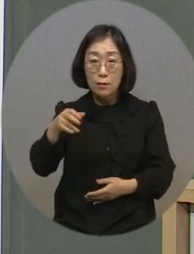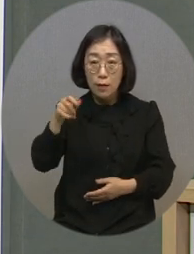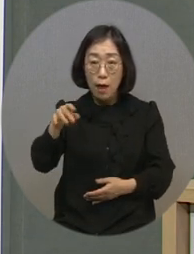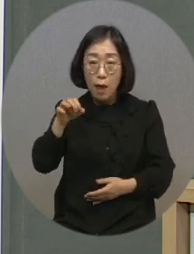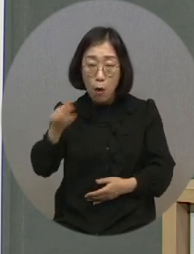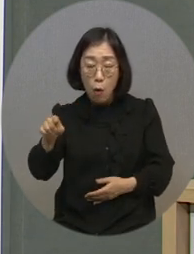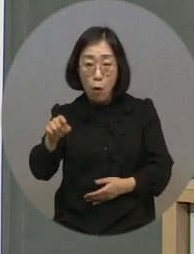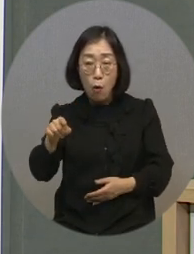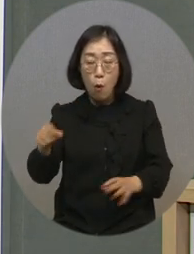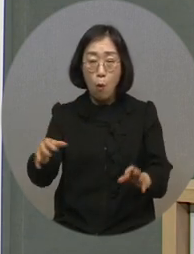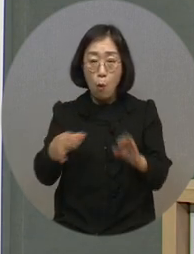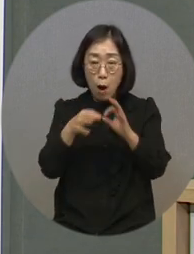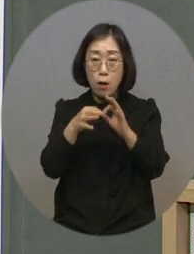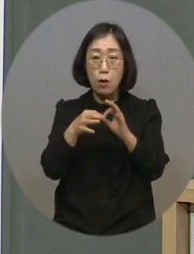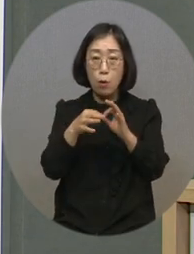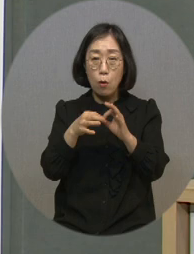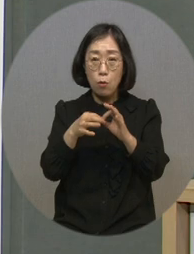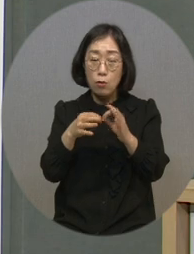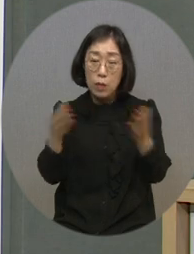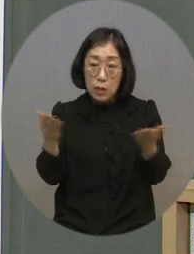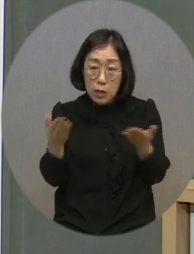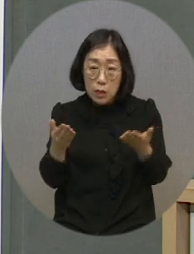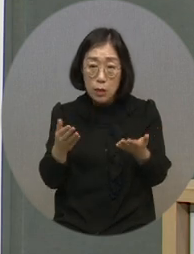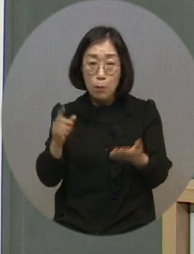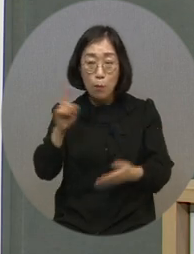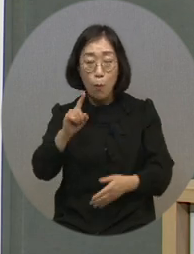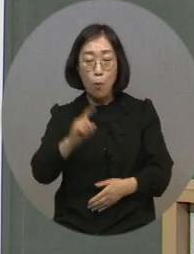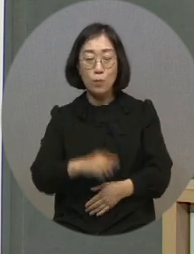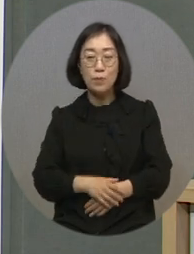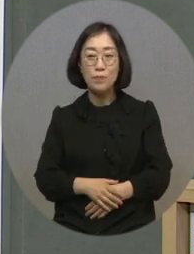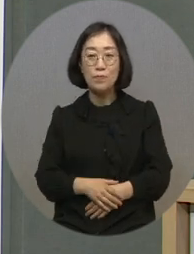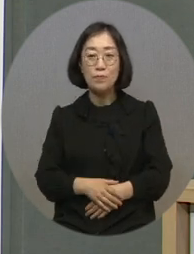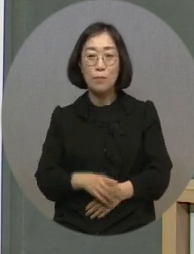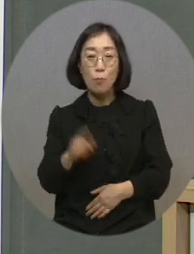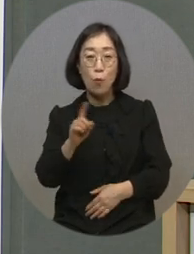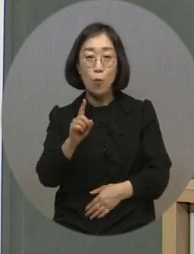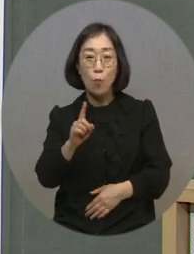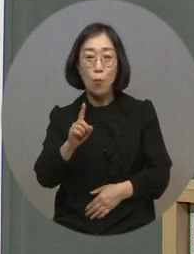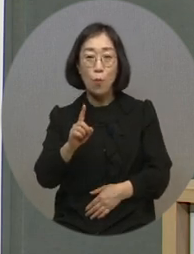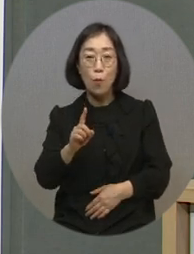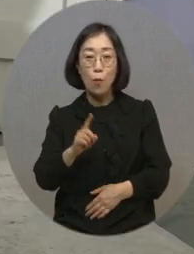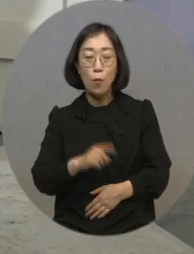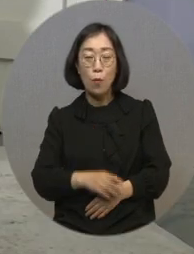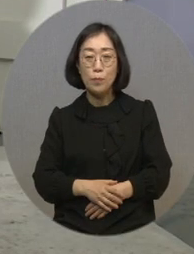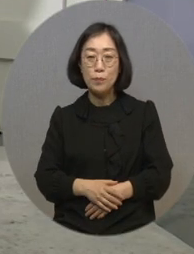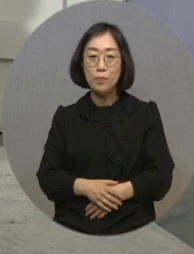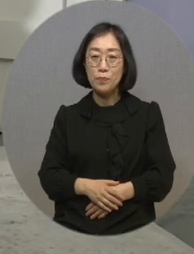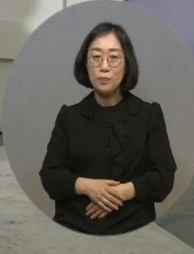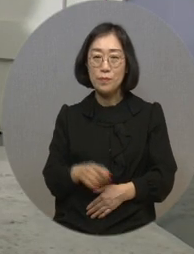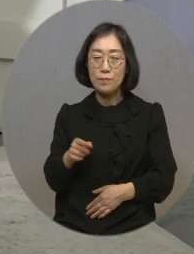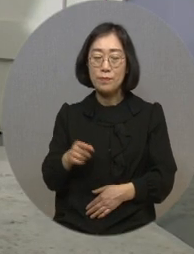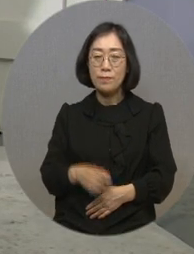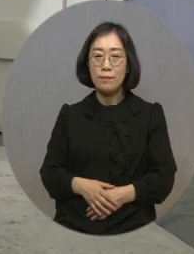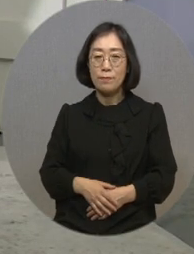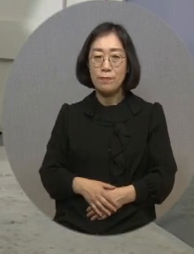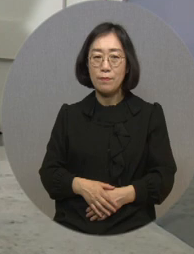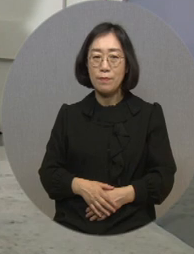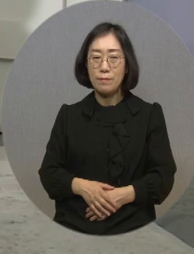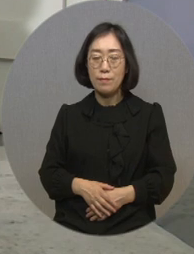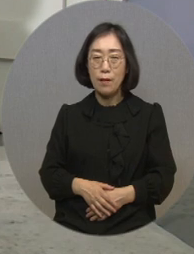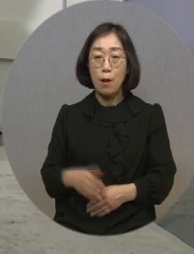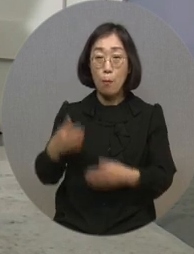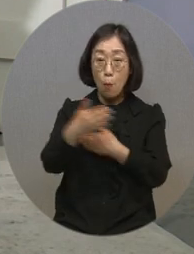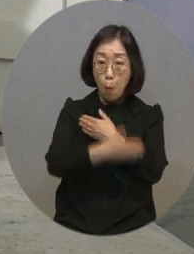그렇게 깊은 사업거리가 있나. 그런, 그건 뭐 어떻게 된 거예요? 기본적으로 이제